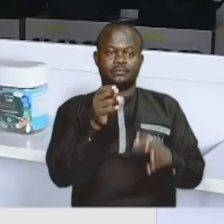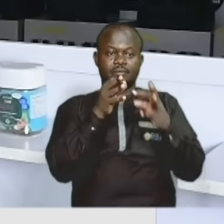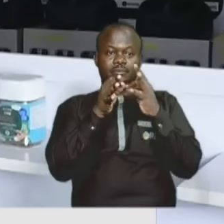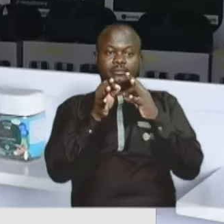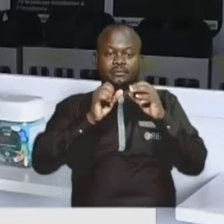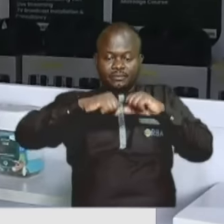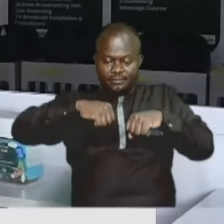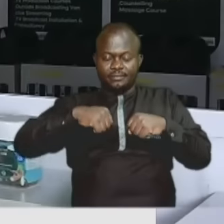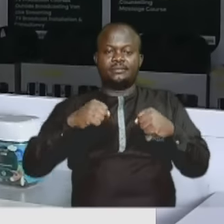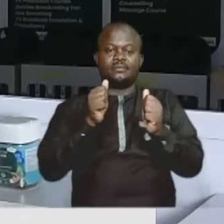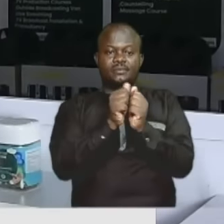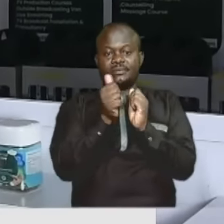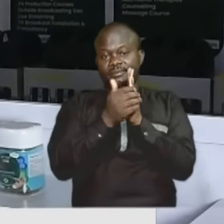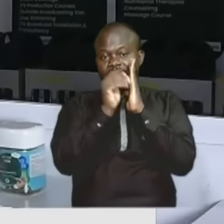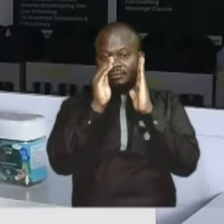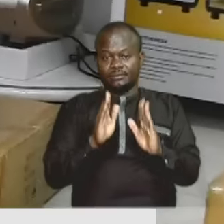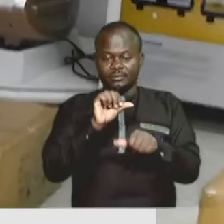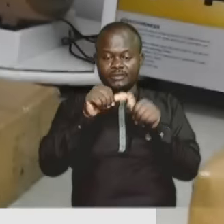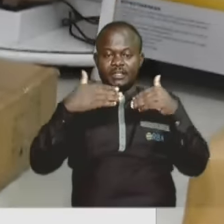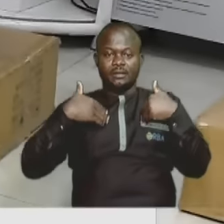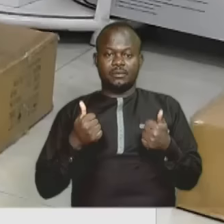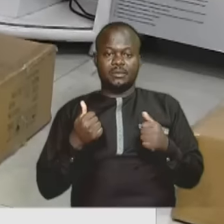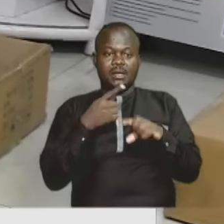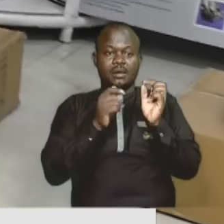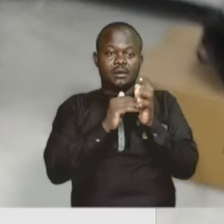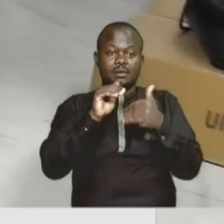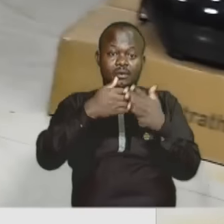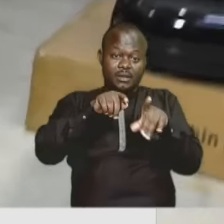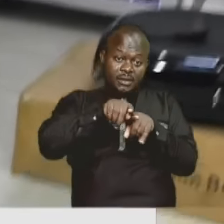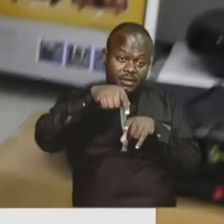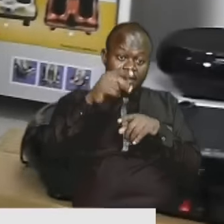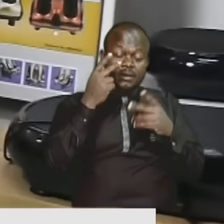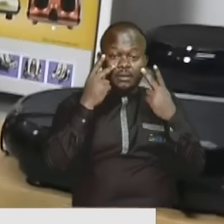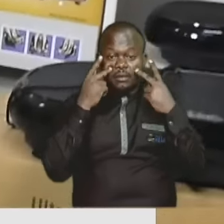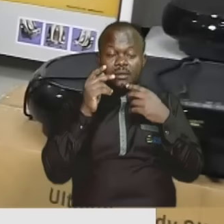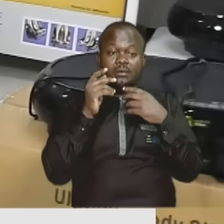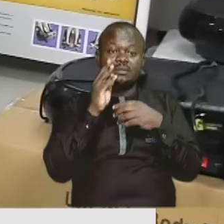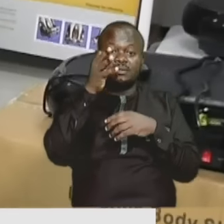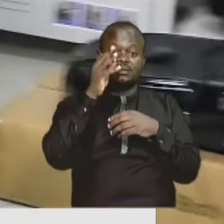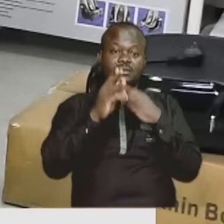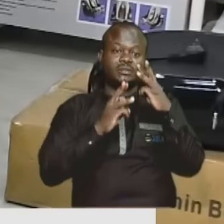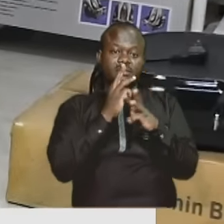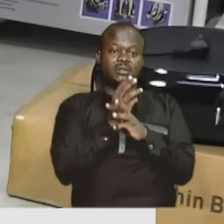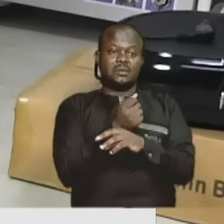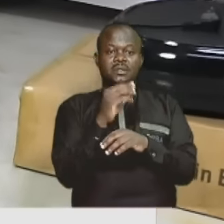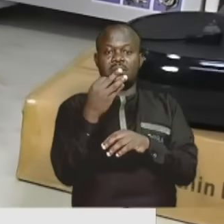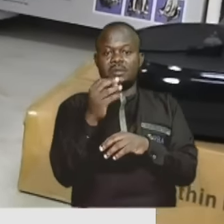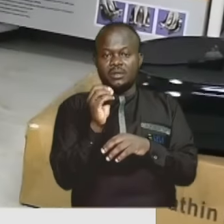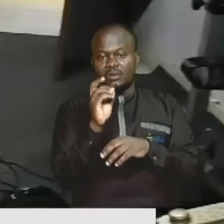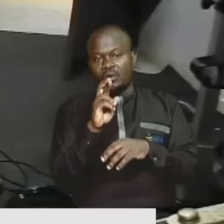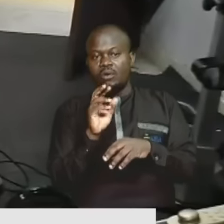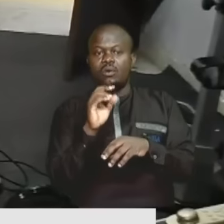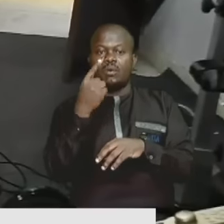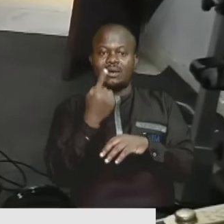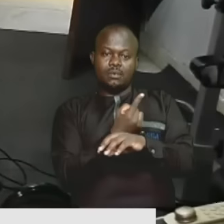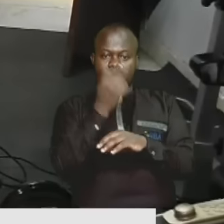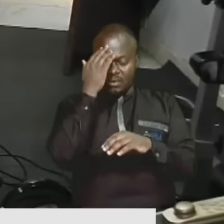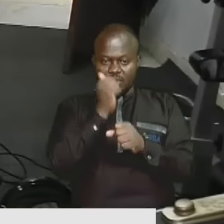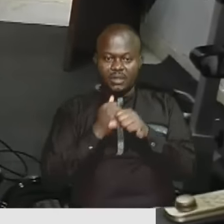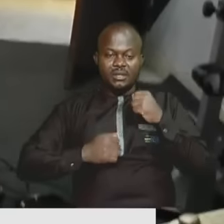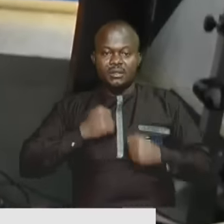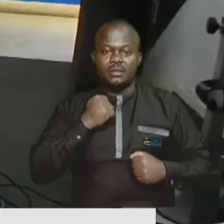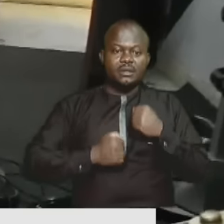nkaho n'izindi mpuguke mu bigendanye n'ubuzima ariko zo zikabona ko aho isi iri kugenda igana iminota 30 cyangwa isaha kugira ngo ukore siporo buri